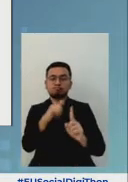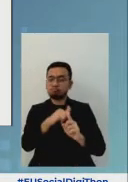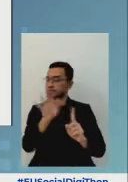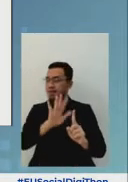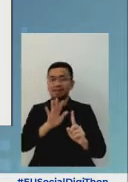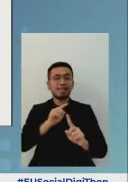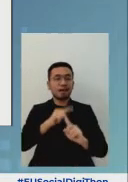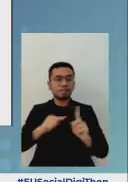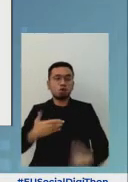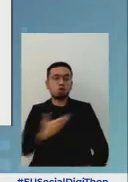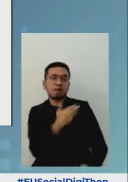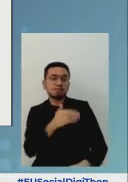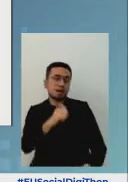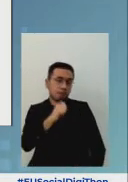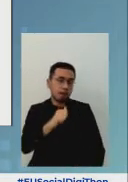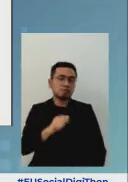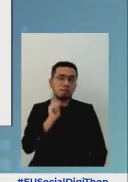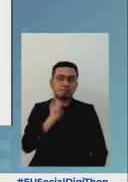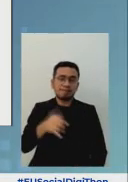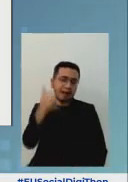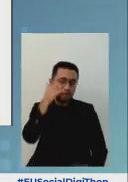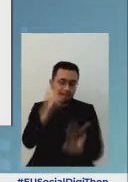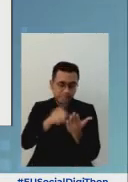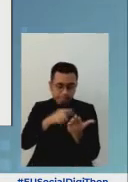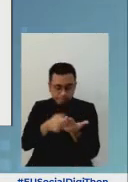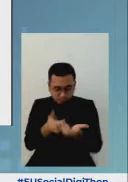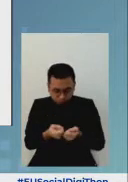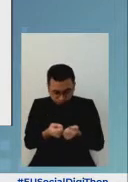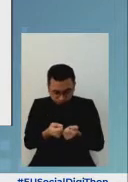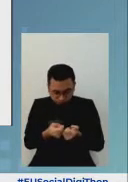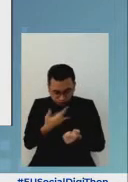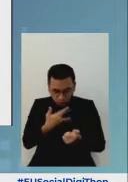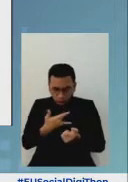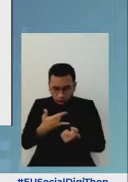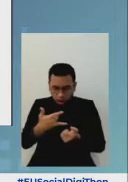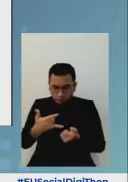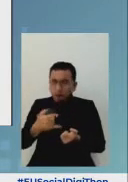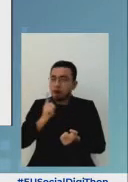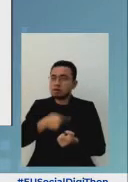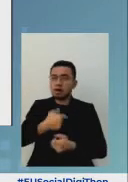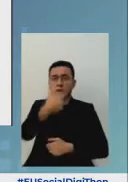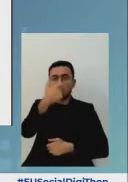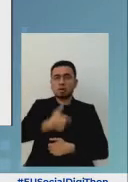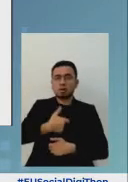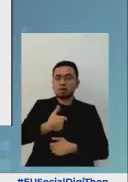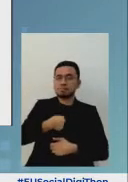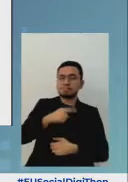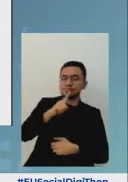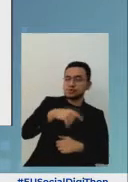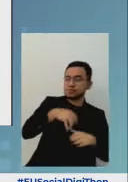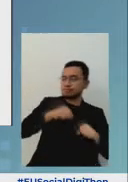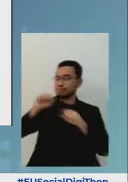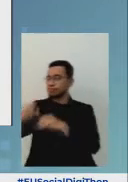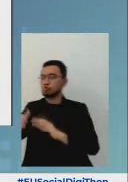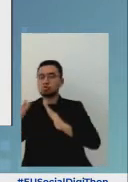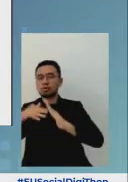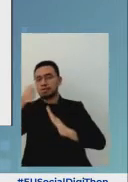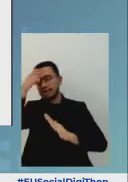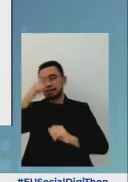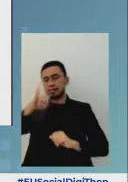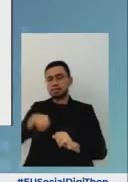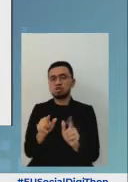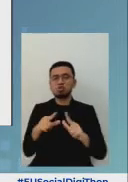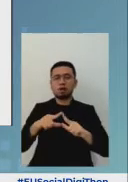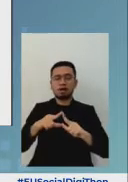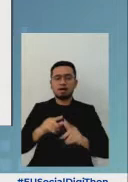yang masuk rumah sakit jiwa banyak banget tuh. Korban-korban itu juga mampu bergaul dengan baik, adik-adik, ya. Kalau udah kita